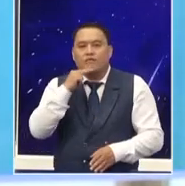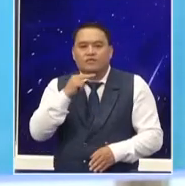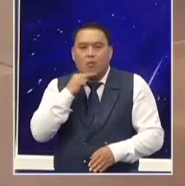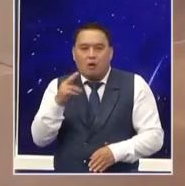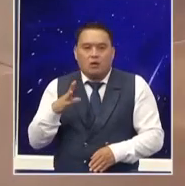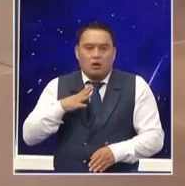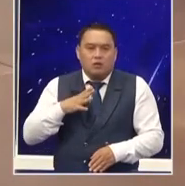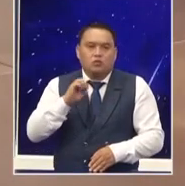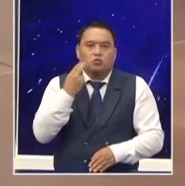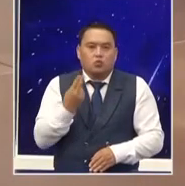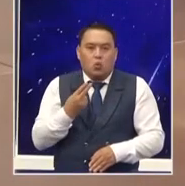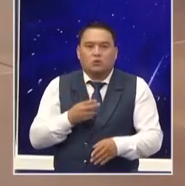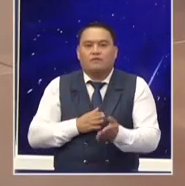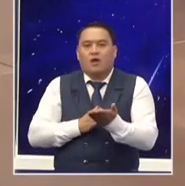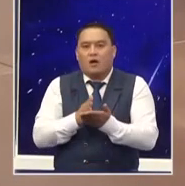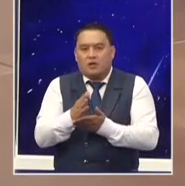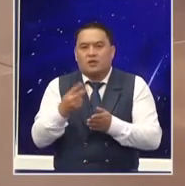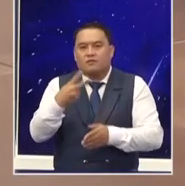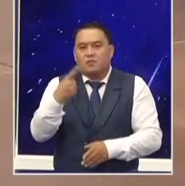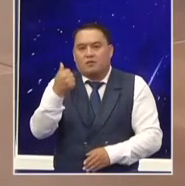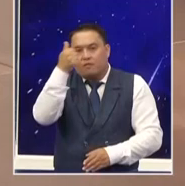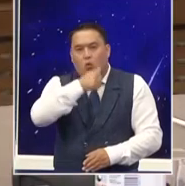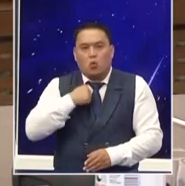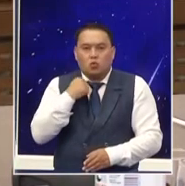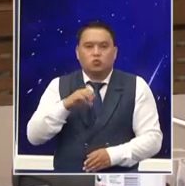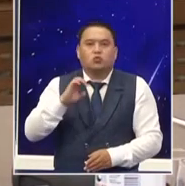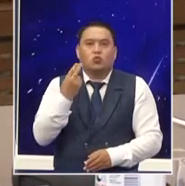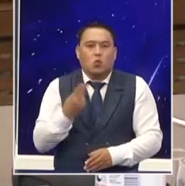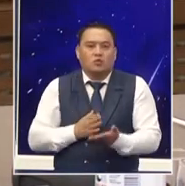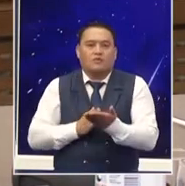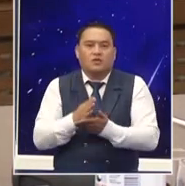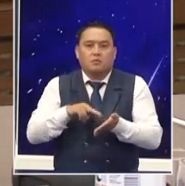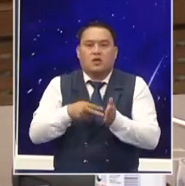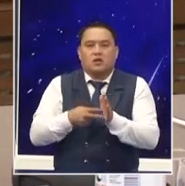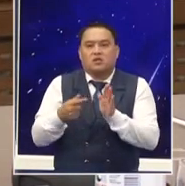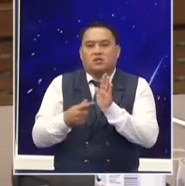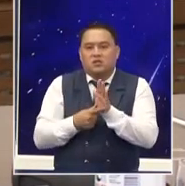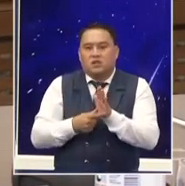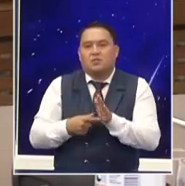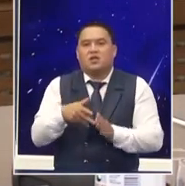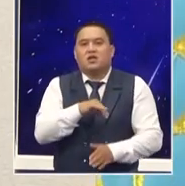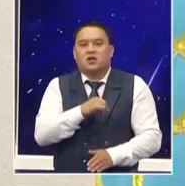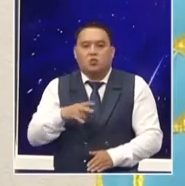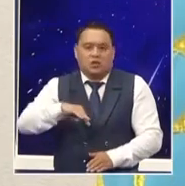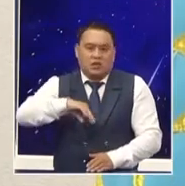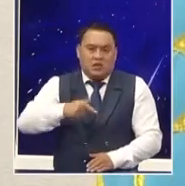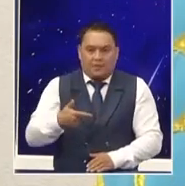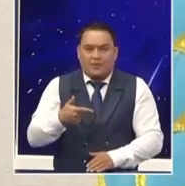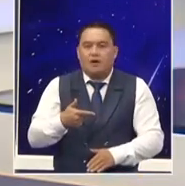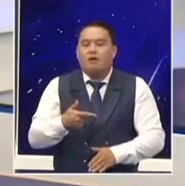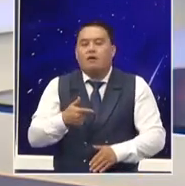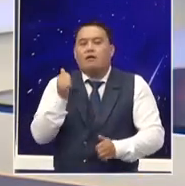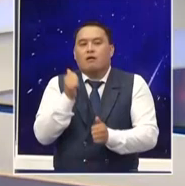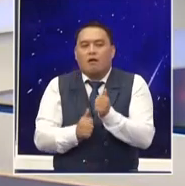уделено теме социального сектора. Так, в 2021 году на социальную сферу запланировано 7 триллионов тенге. На